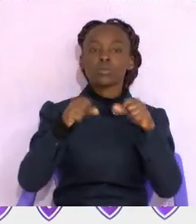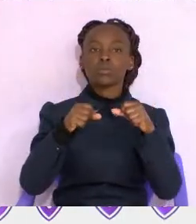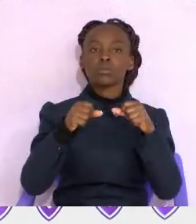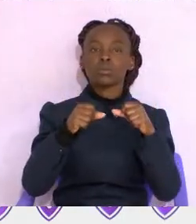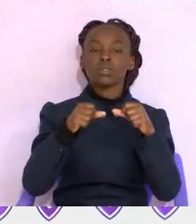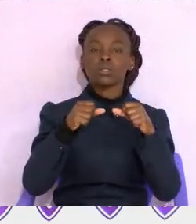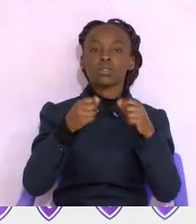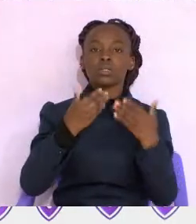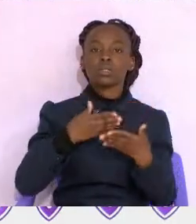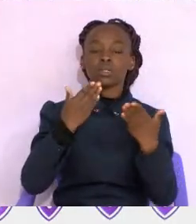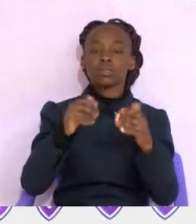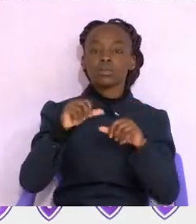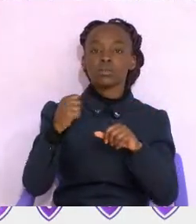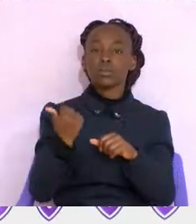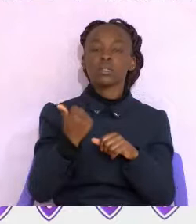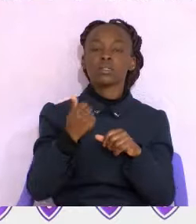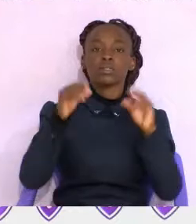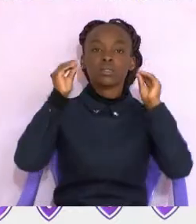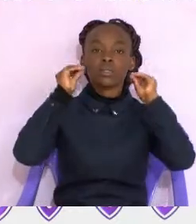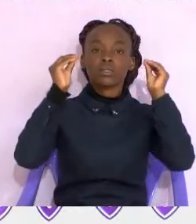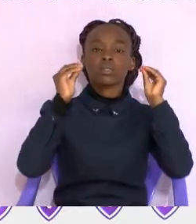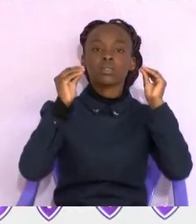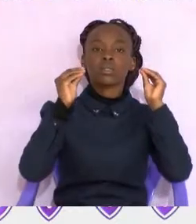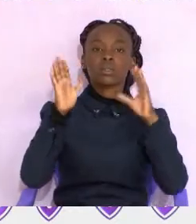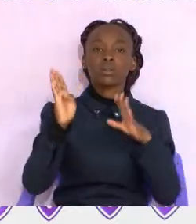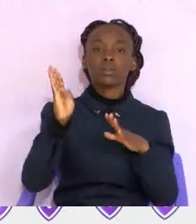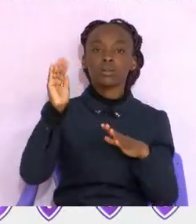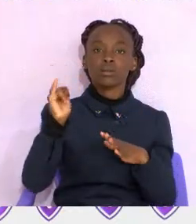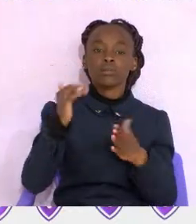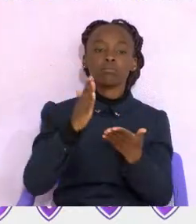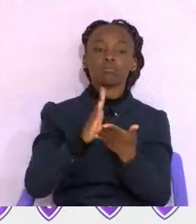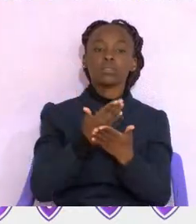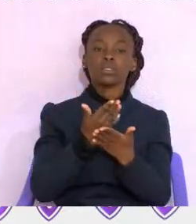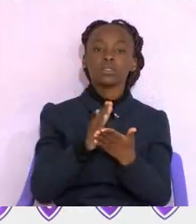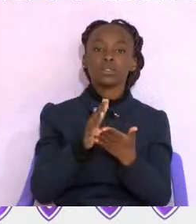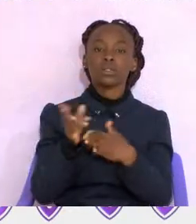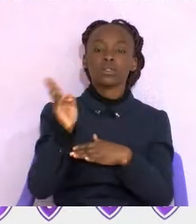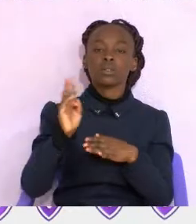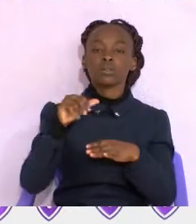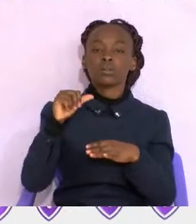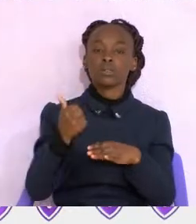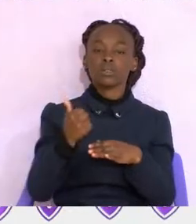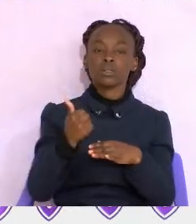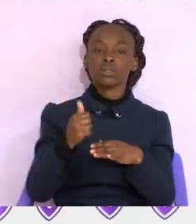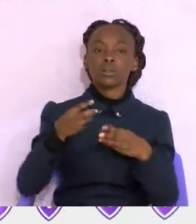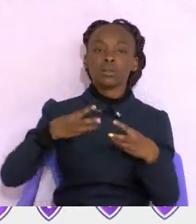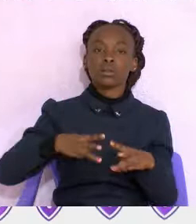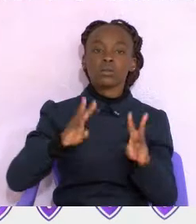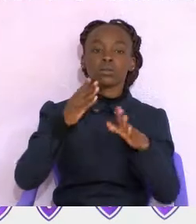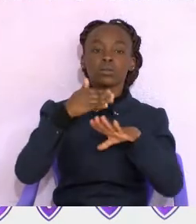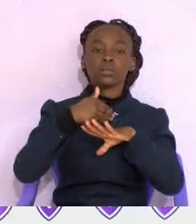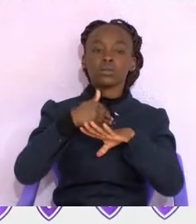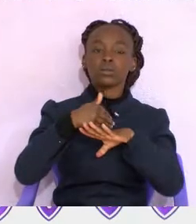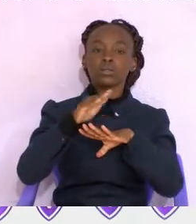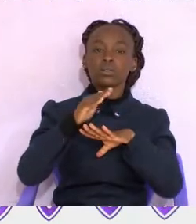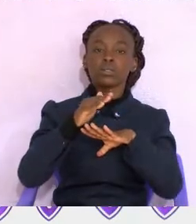mafundisho. Unaweza kuwashirikisha kwa kuita, unaweza kuanza watch parties, unaweza kushare. Tumia mbinu yote ile kutuma ujumbe ama